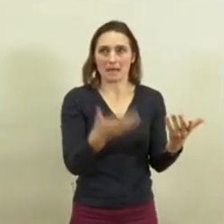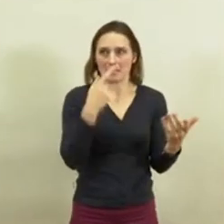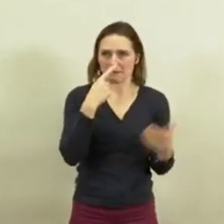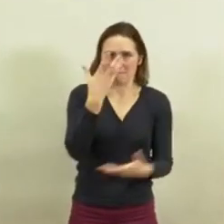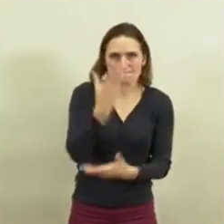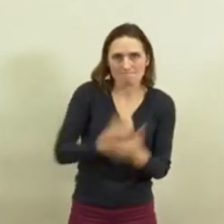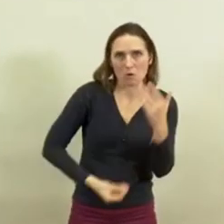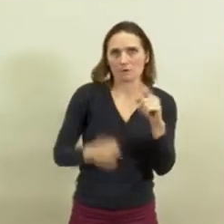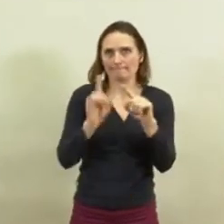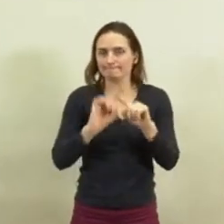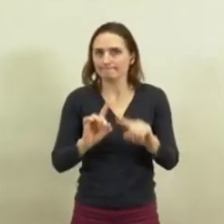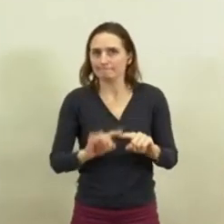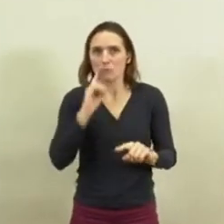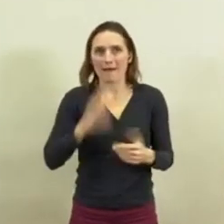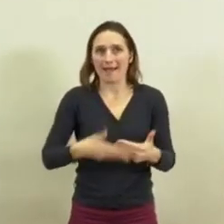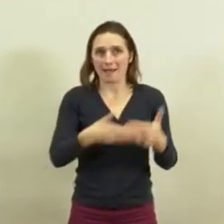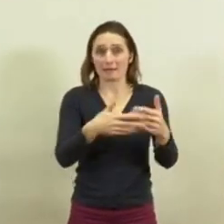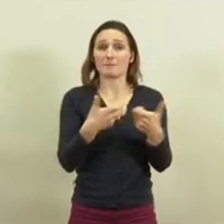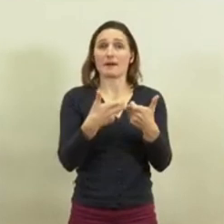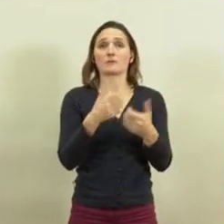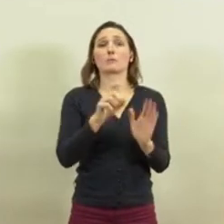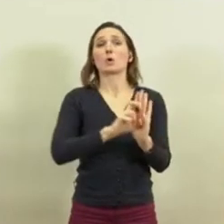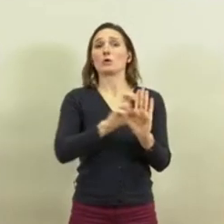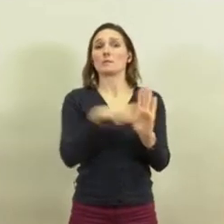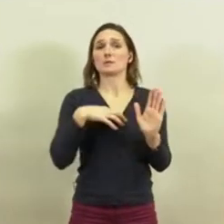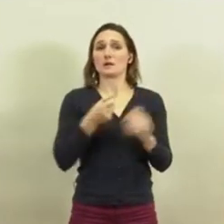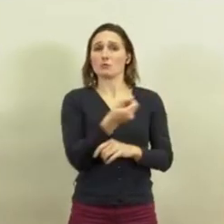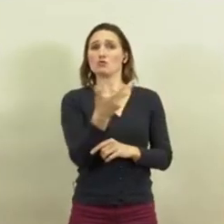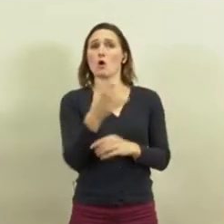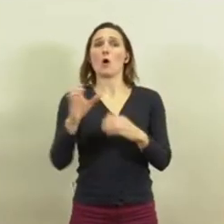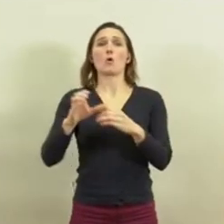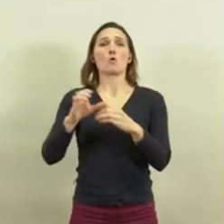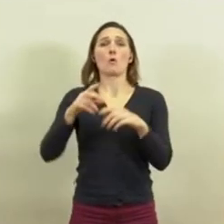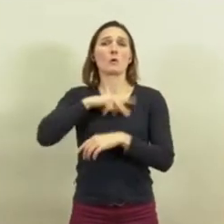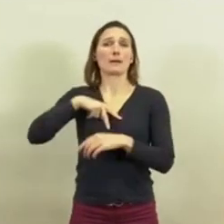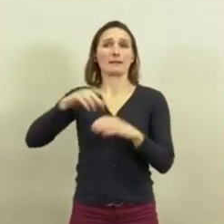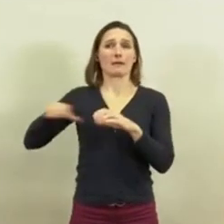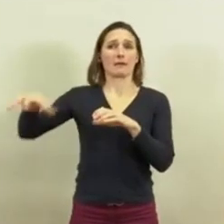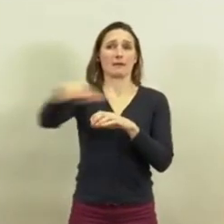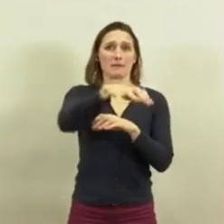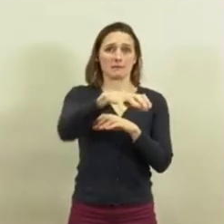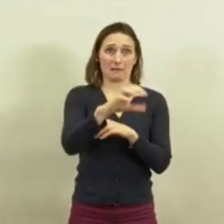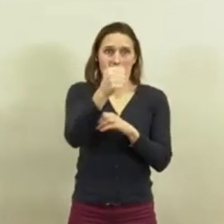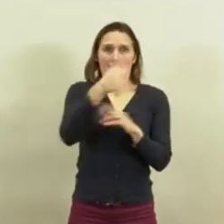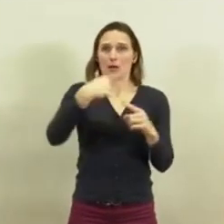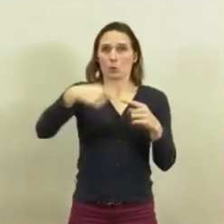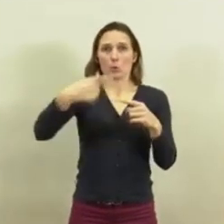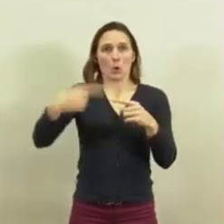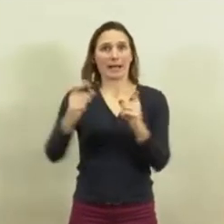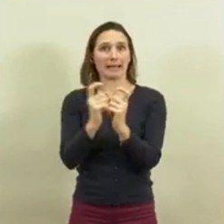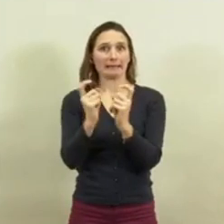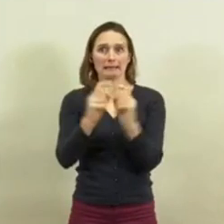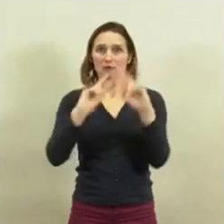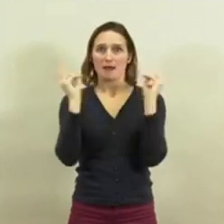d'aide. Plusieurs copropriétés à Grenoble, dans sa métropole et partout en France, disposent d'un seul compteur général.